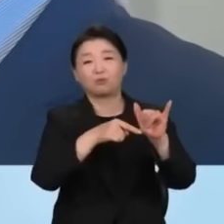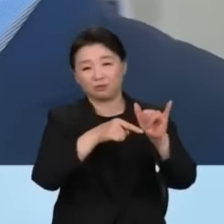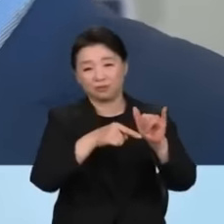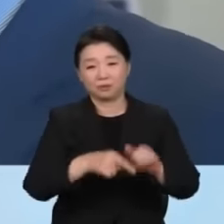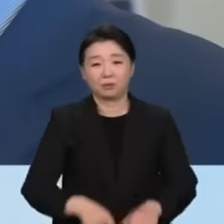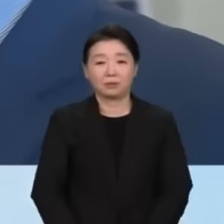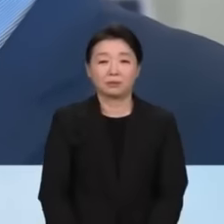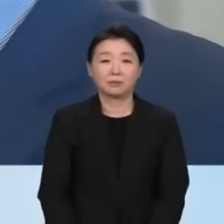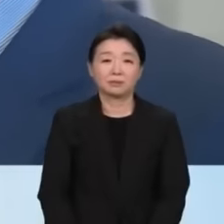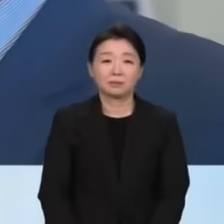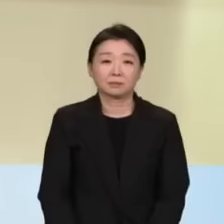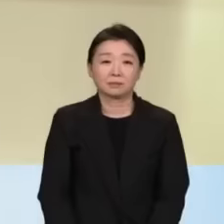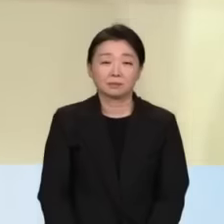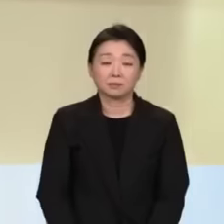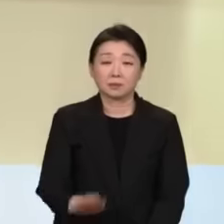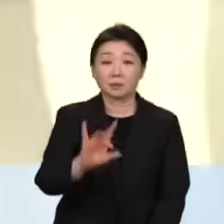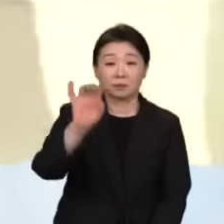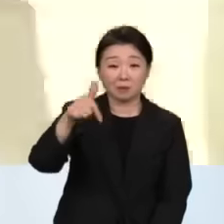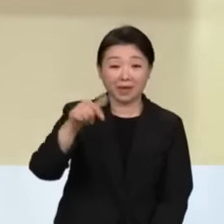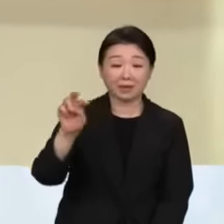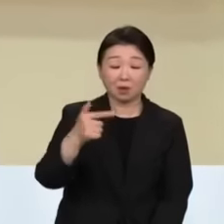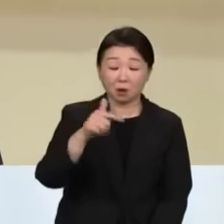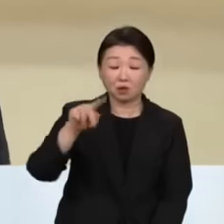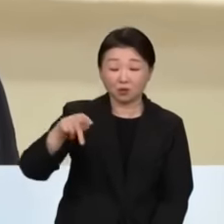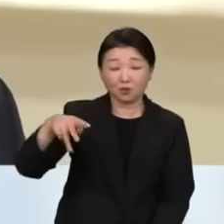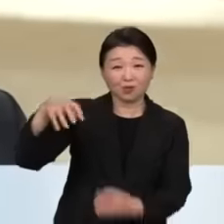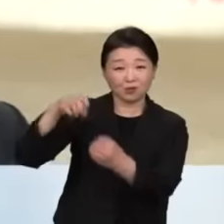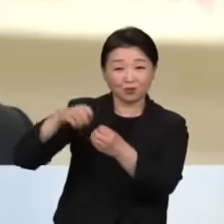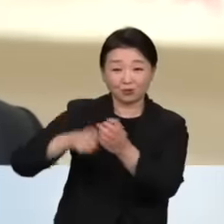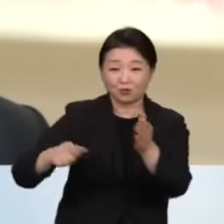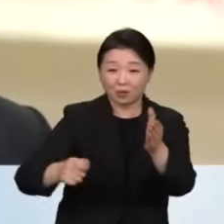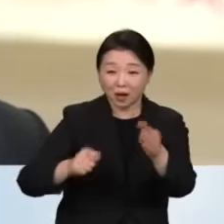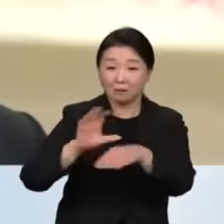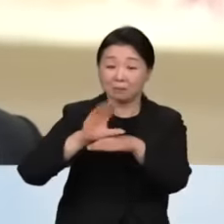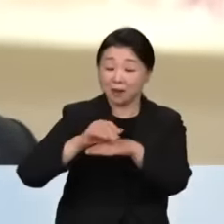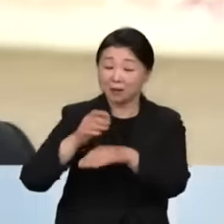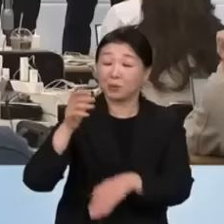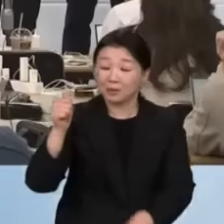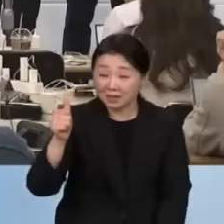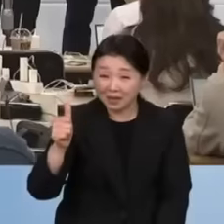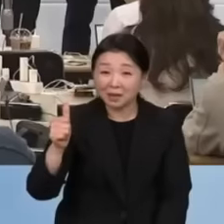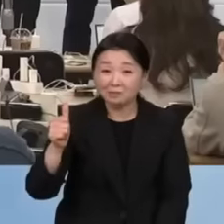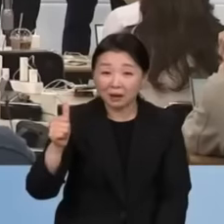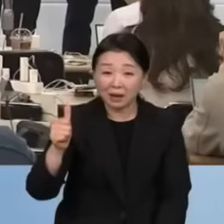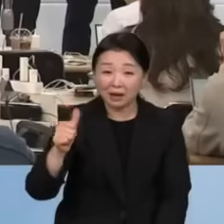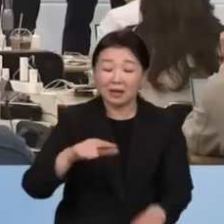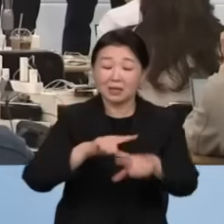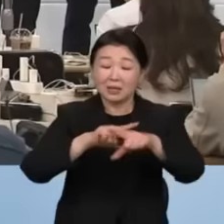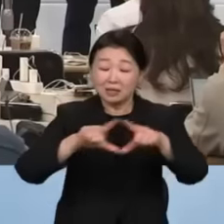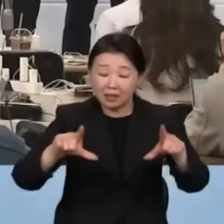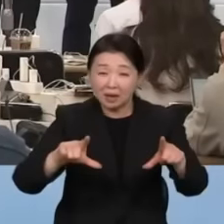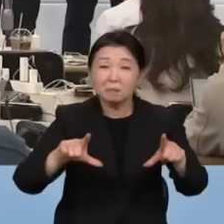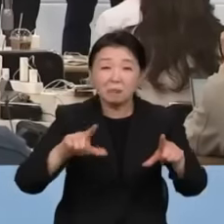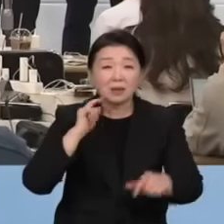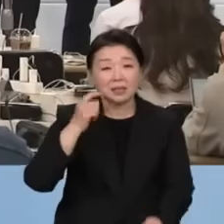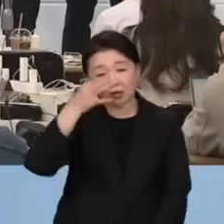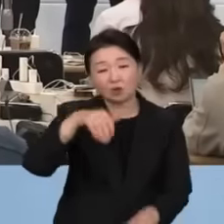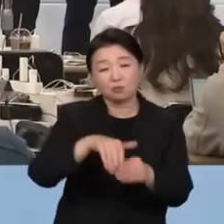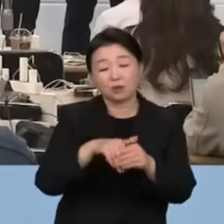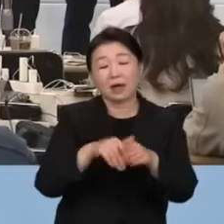출연자입니다. 또 백현주 국악방송 사장은 대중문화 언론인 출신으로 대통령직 인수위원회를